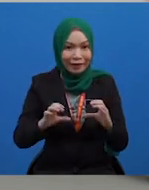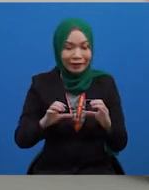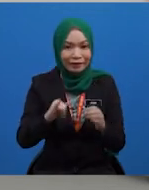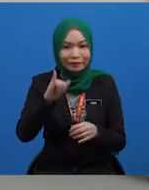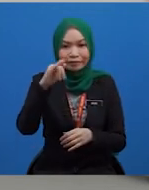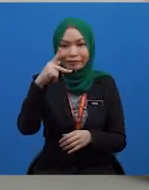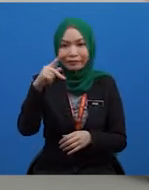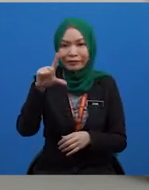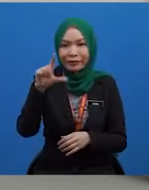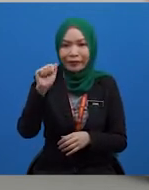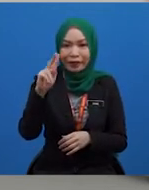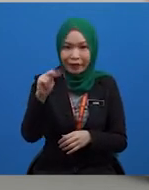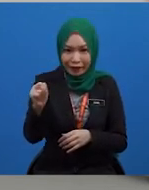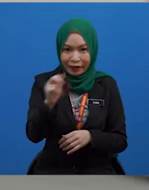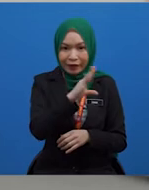maksimum.